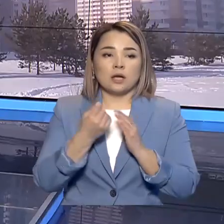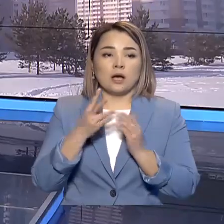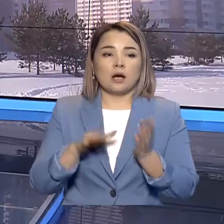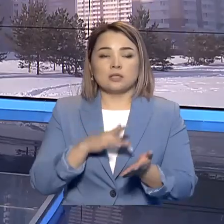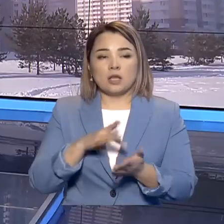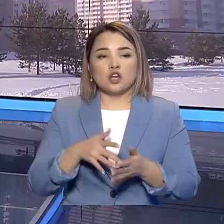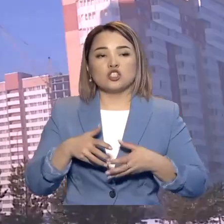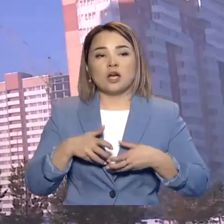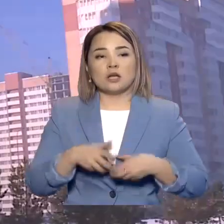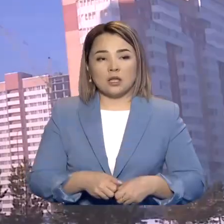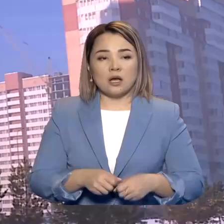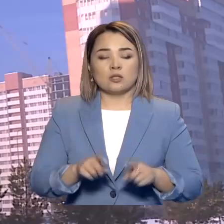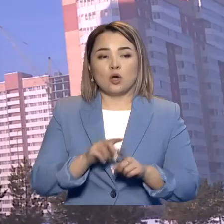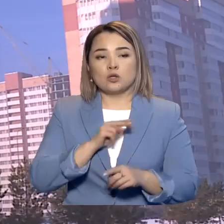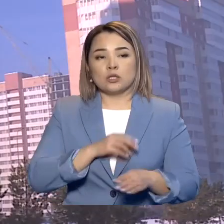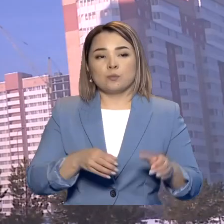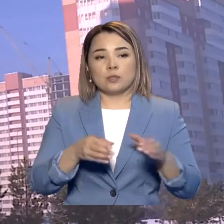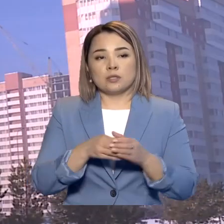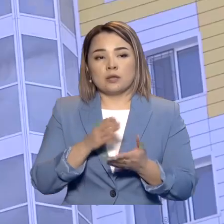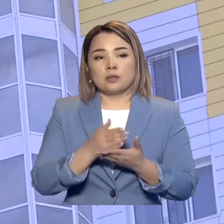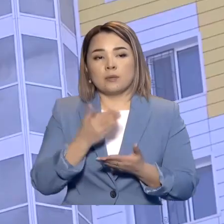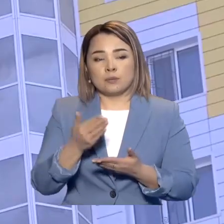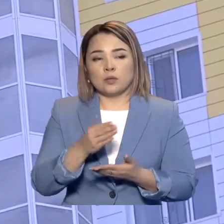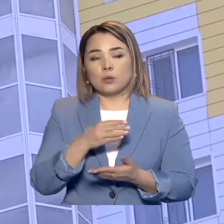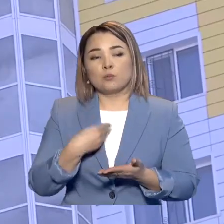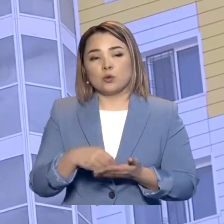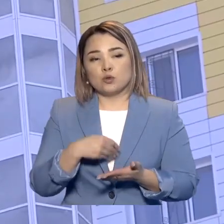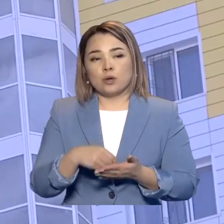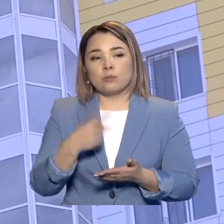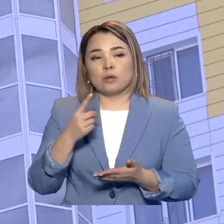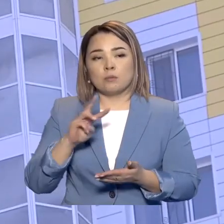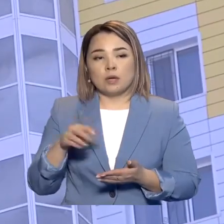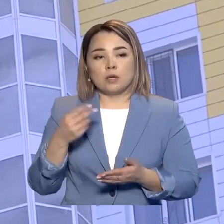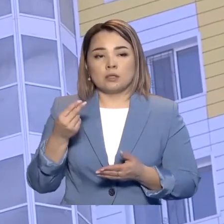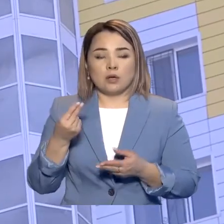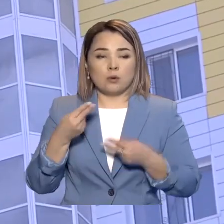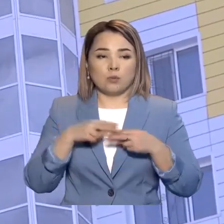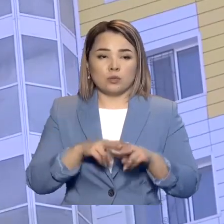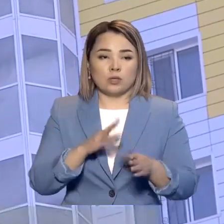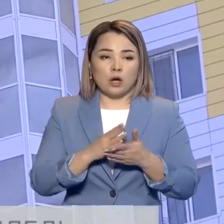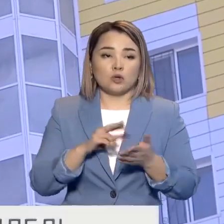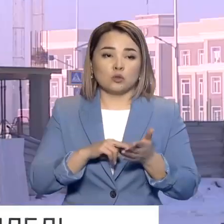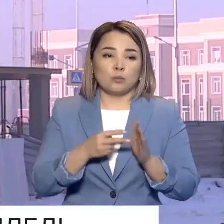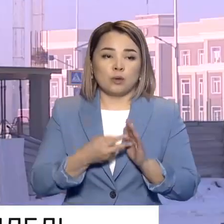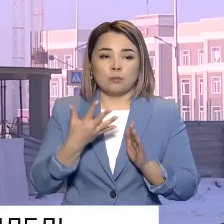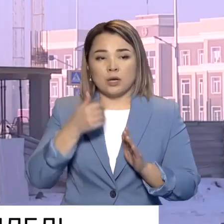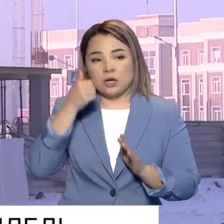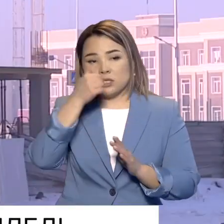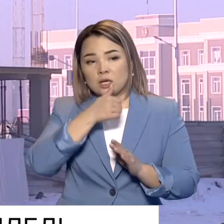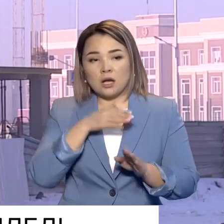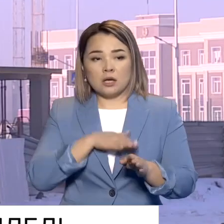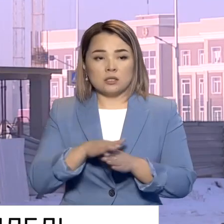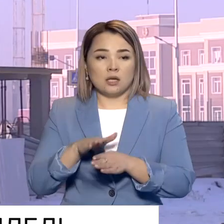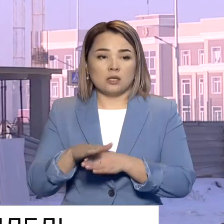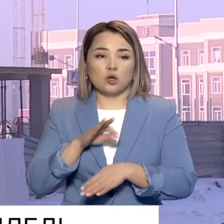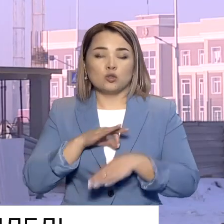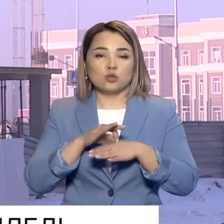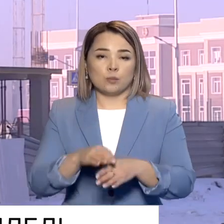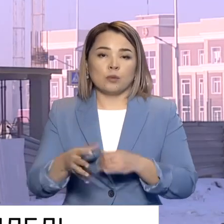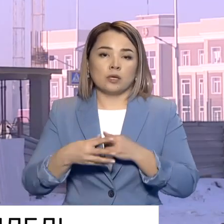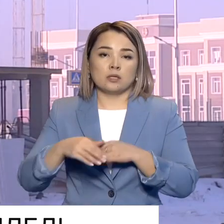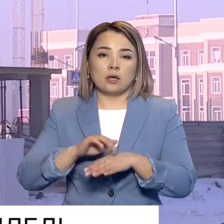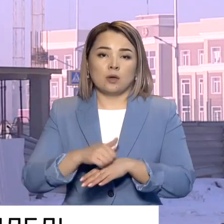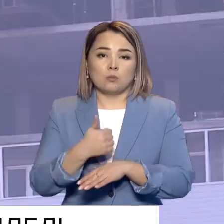қаладағы шахталар мен комбинат жұмысшылары үшін бюджеттен 1 миллиард теңге бөлінді. Жоба 5 жыл бойы жүзеге асырылады. Жергілікті билік